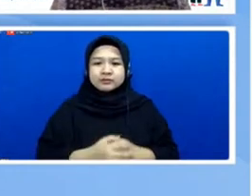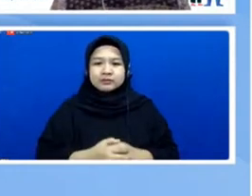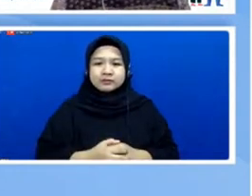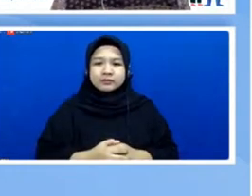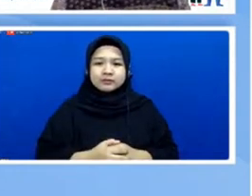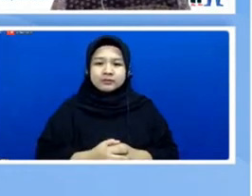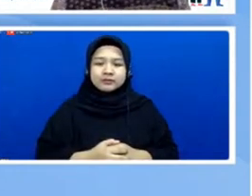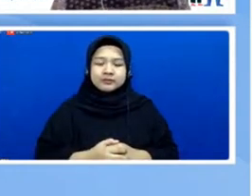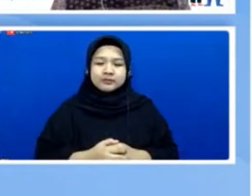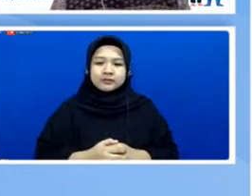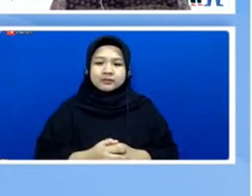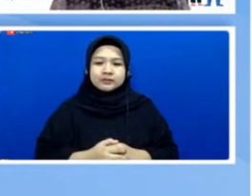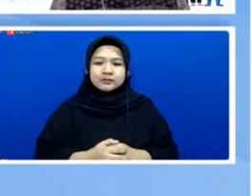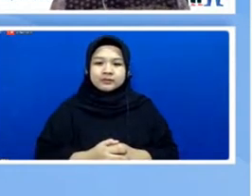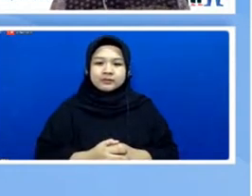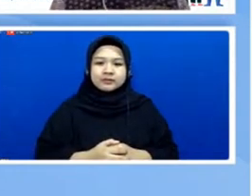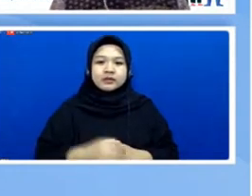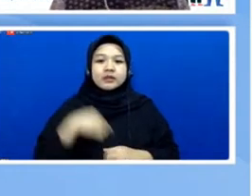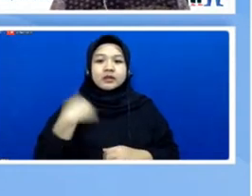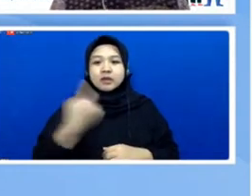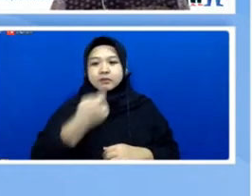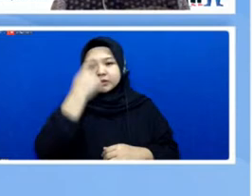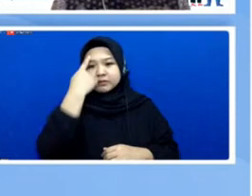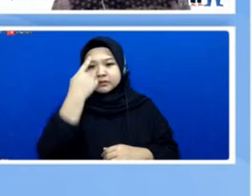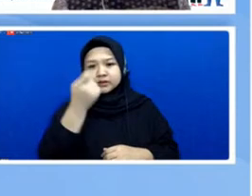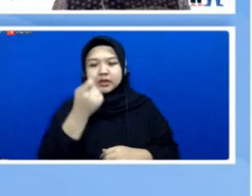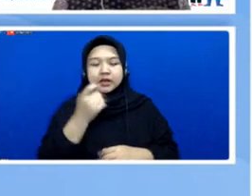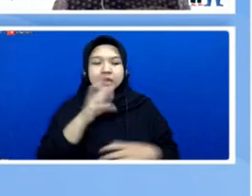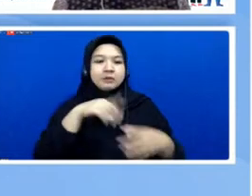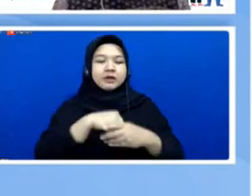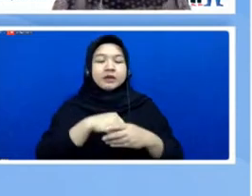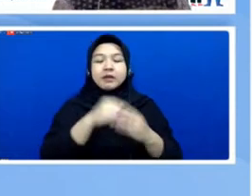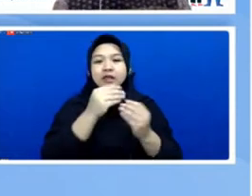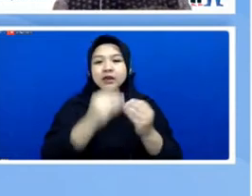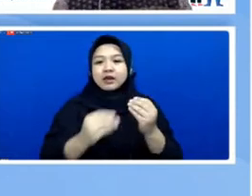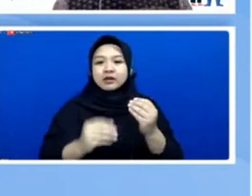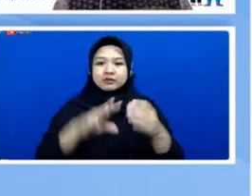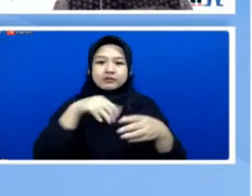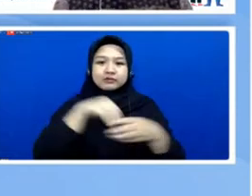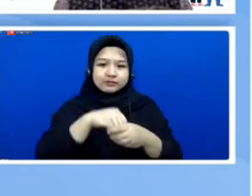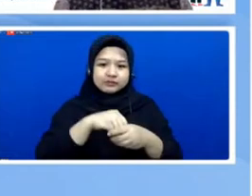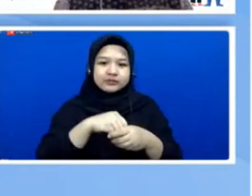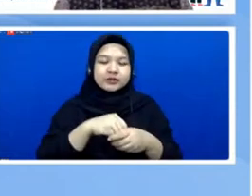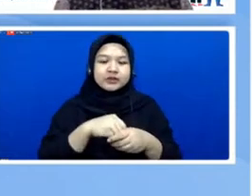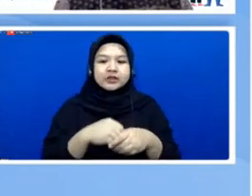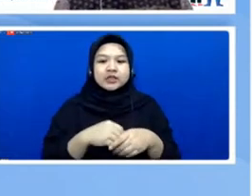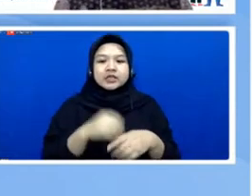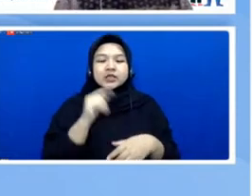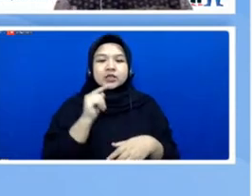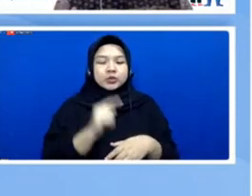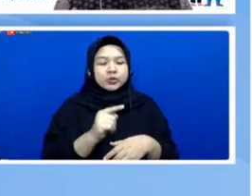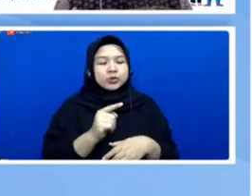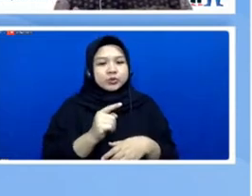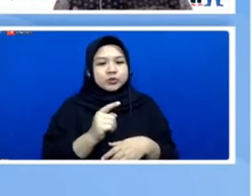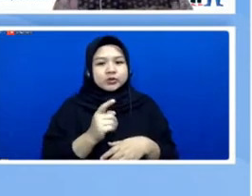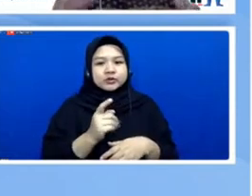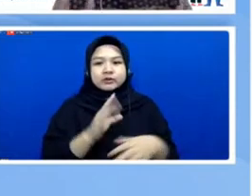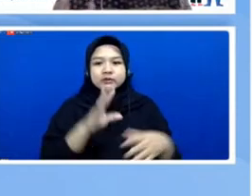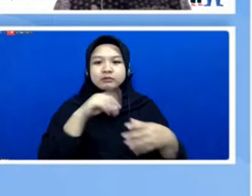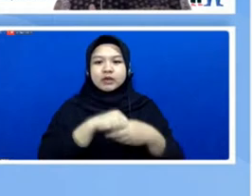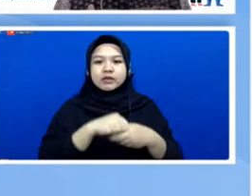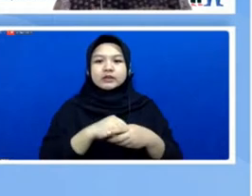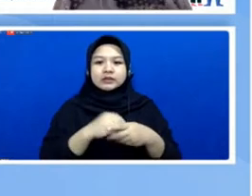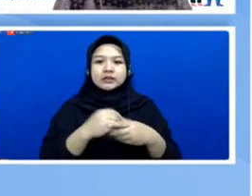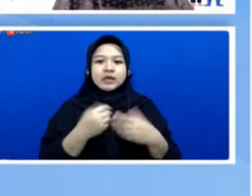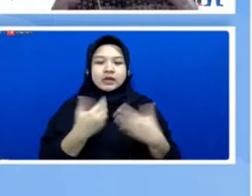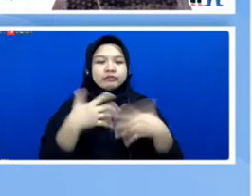juga kami percayai bahwa pelibatan kader atau kader sendiri itu menjadi bagian integral